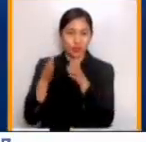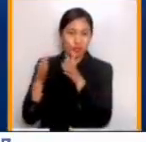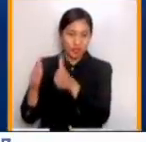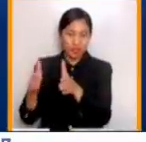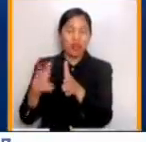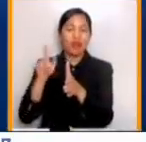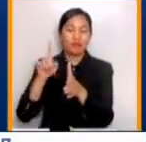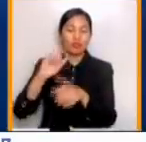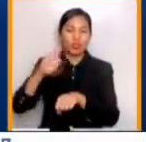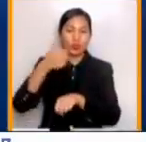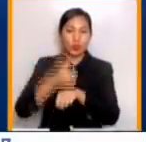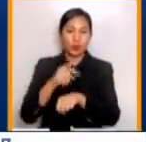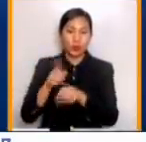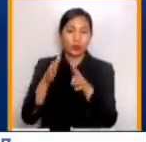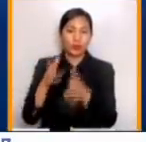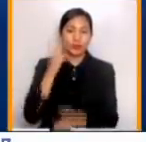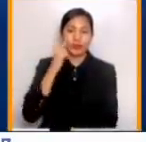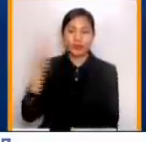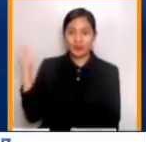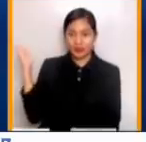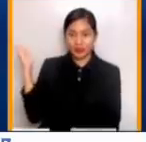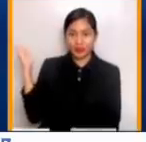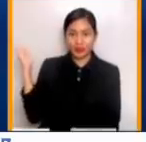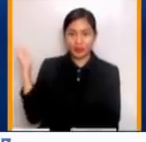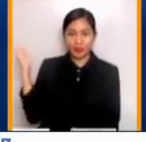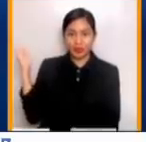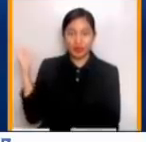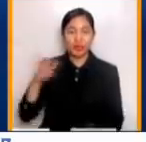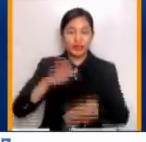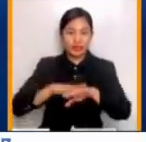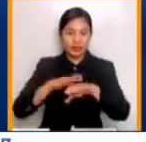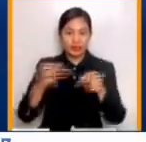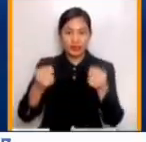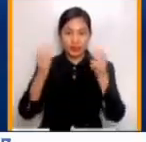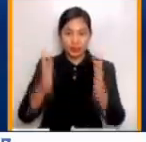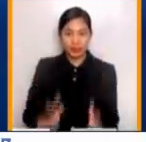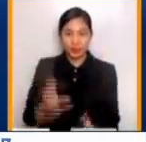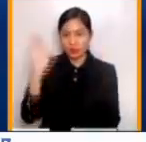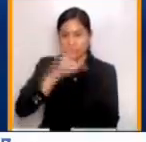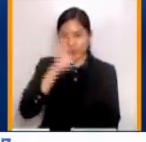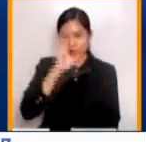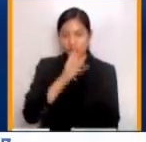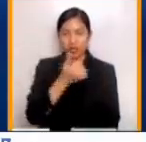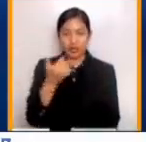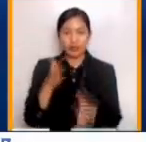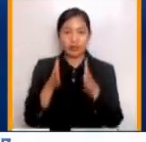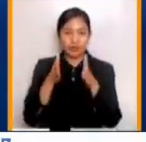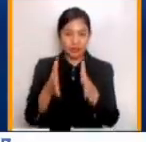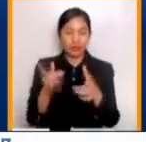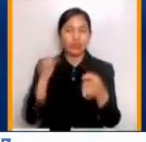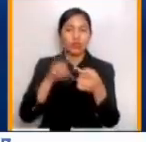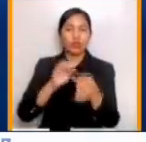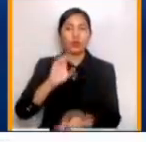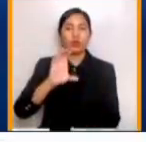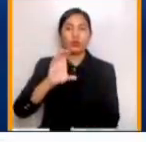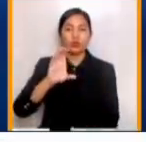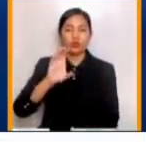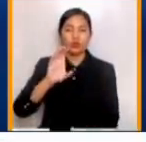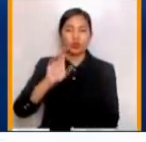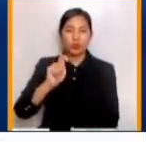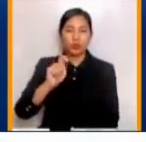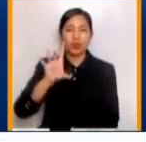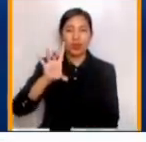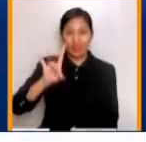Street. Inaabisuhan ang mga motorista na humanap na muna ng alternatibong ruta. Tatagal hanggang October 8 ang ipapatupad ng ganitong traffic